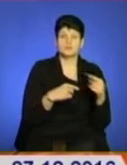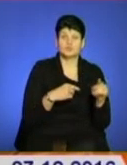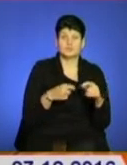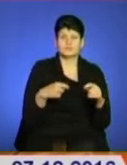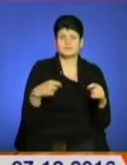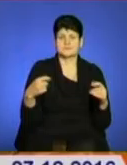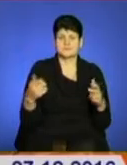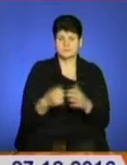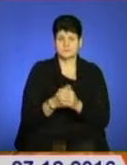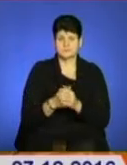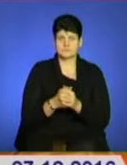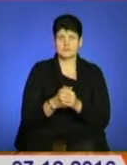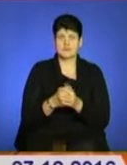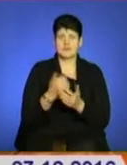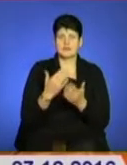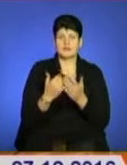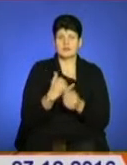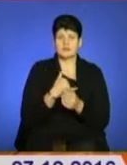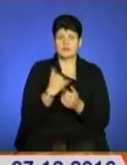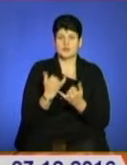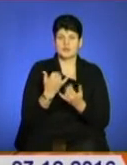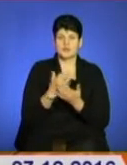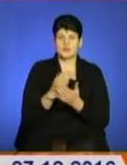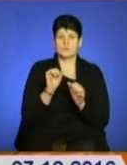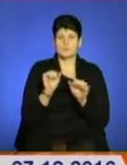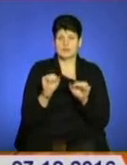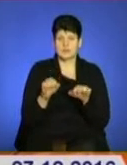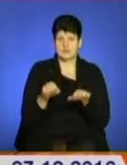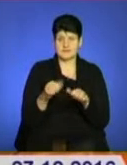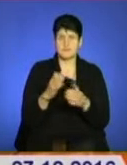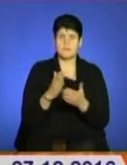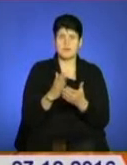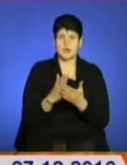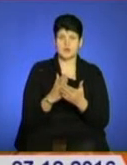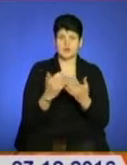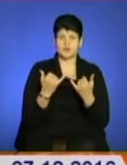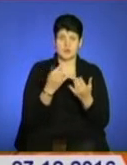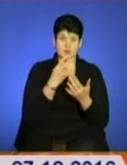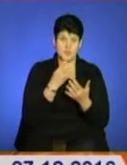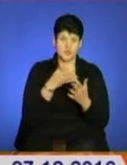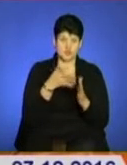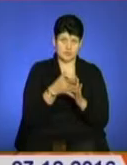Тому, але у нас є сьогодні можливість, вже маючи бачення,